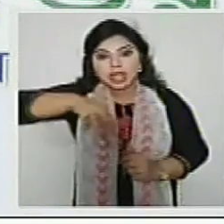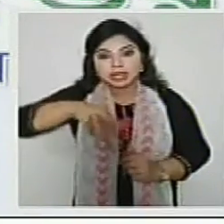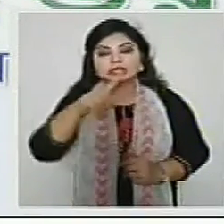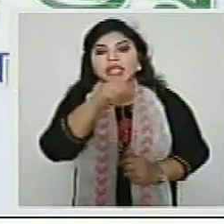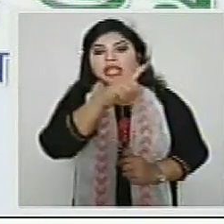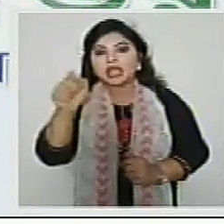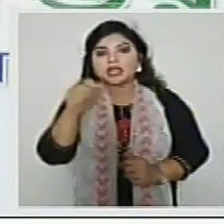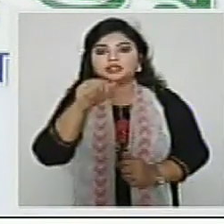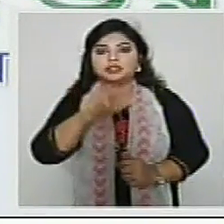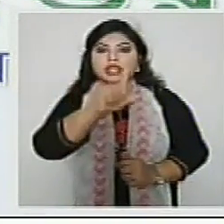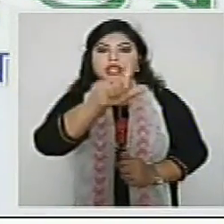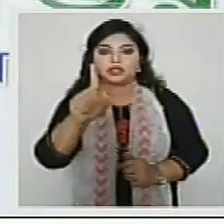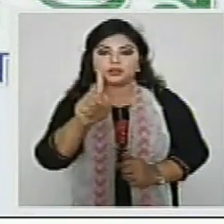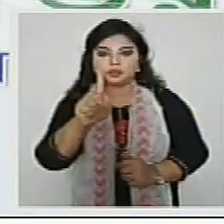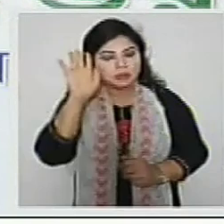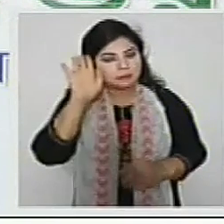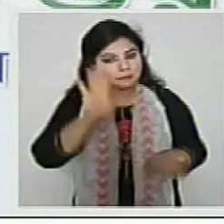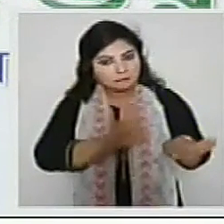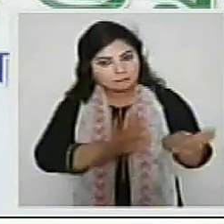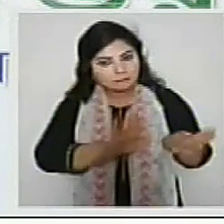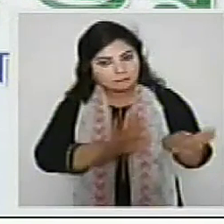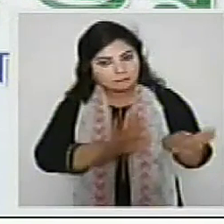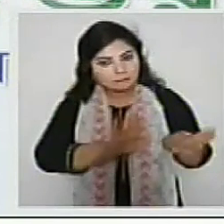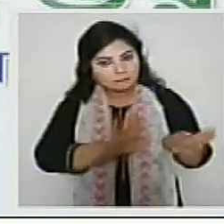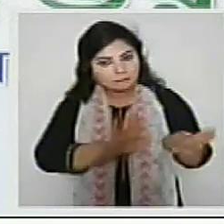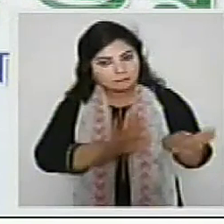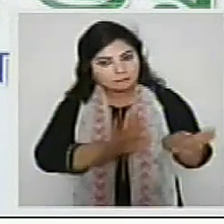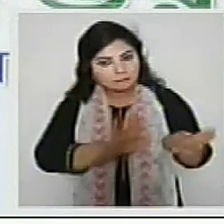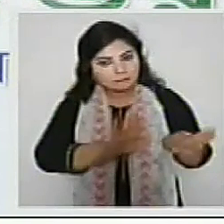24 ঘন্টায় মৃত্যুবরণ করেছেন 32 জন,